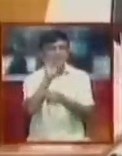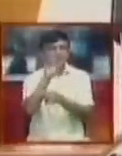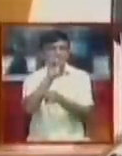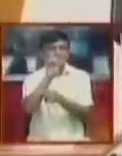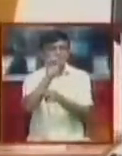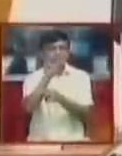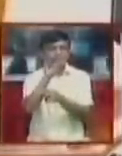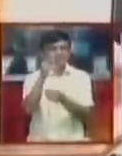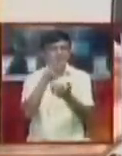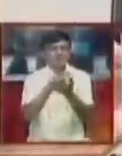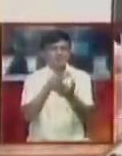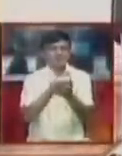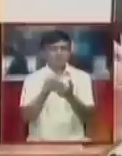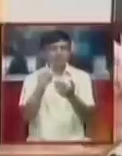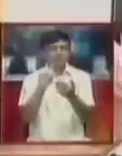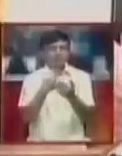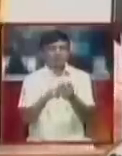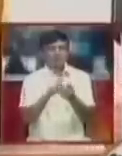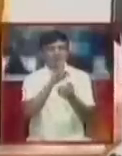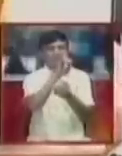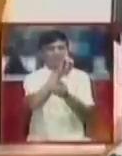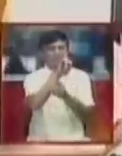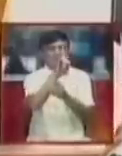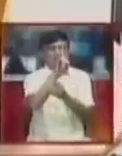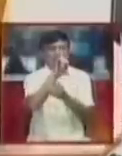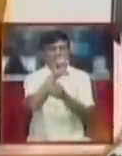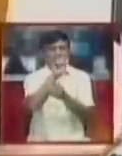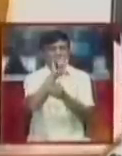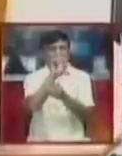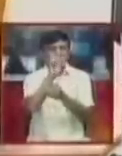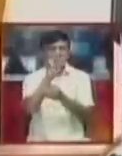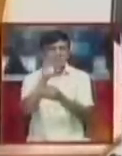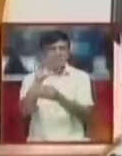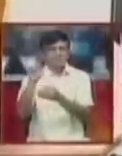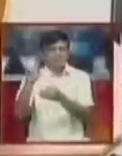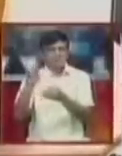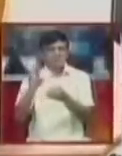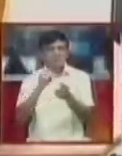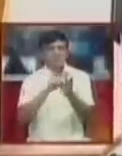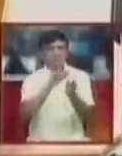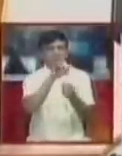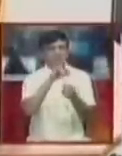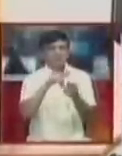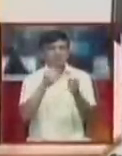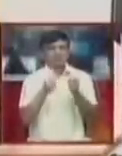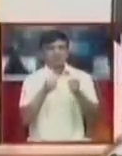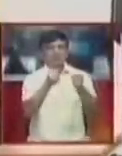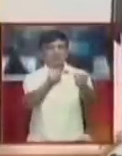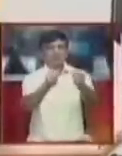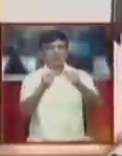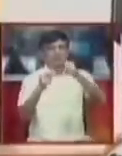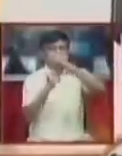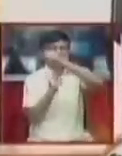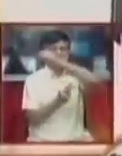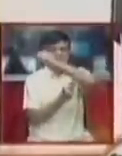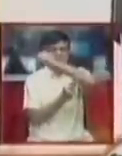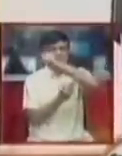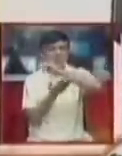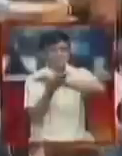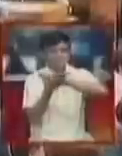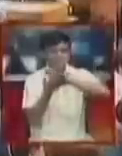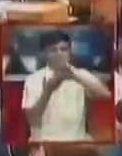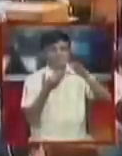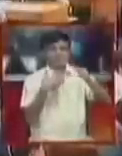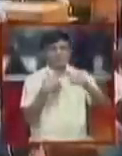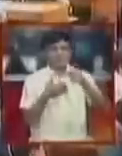691.9 million pesos para sa daycare centers, at 2.85 billion pesos para sa mga kalsada at tulay na babagtas